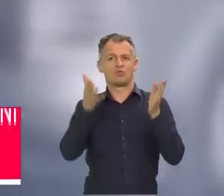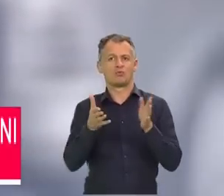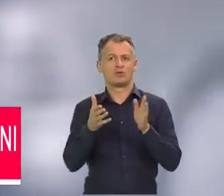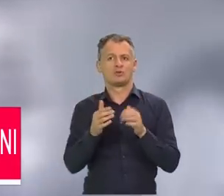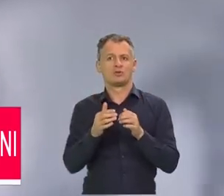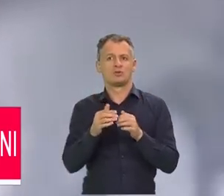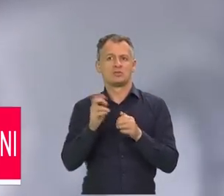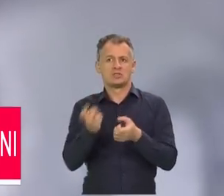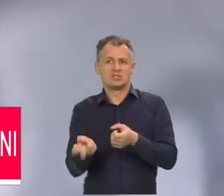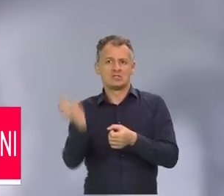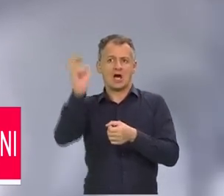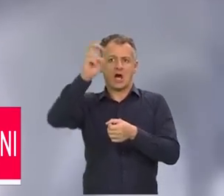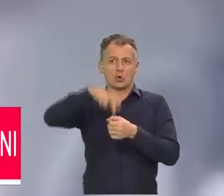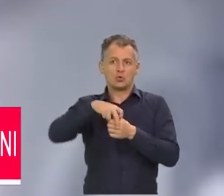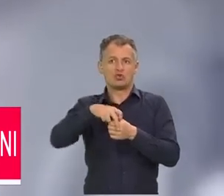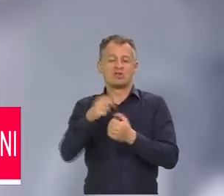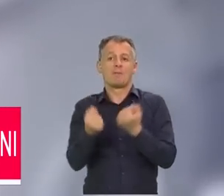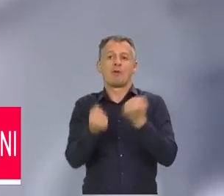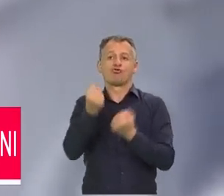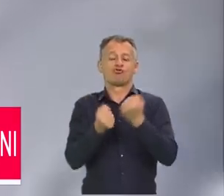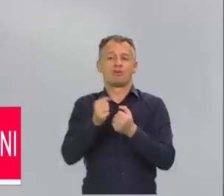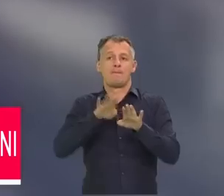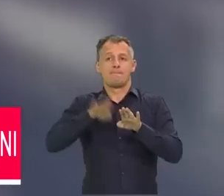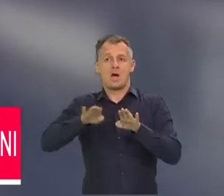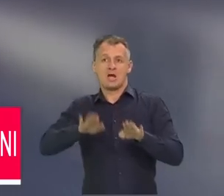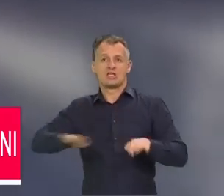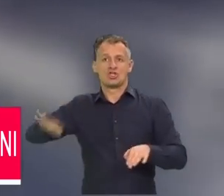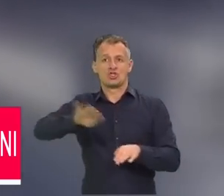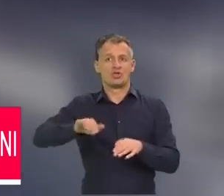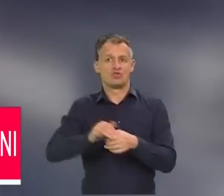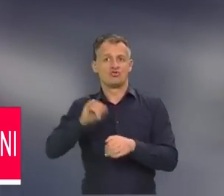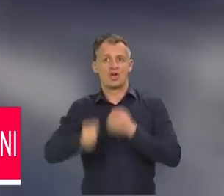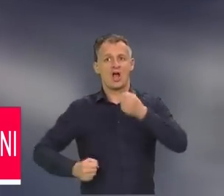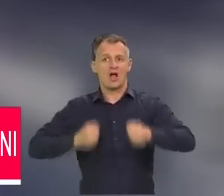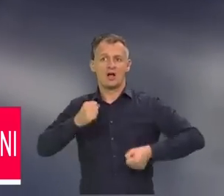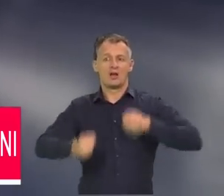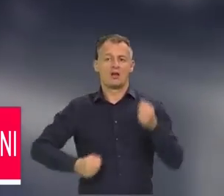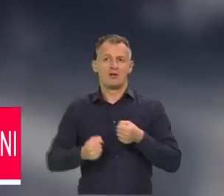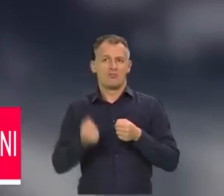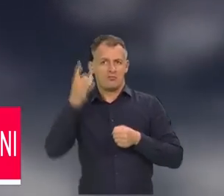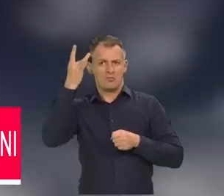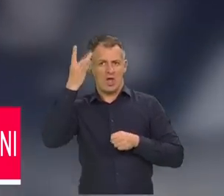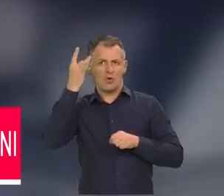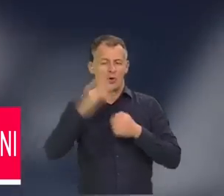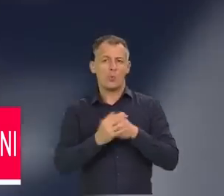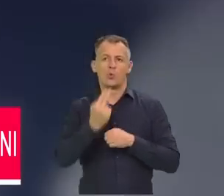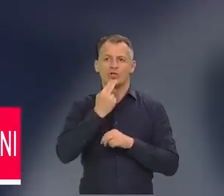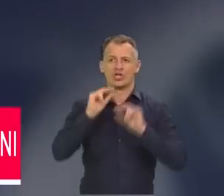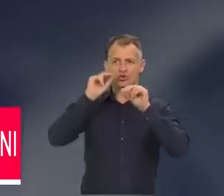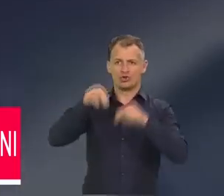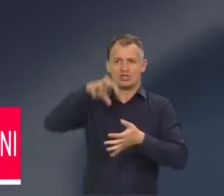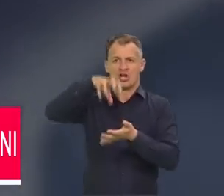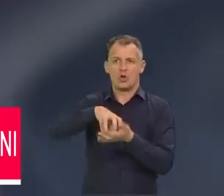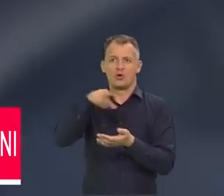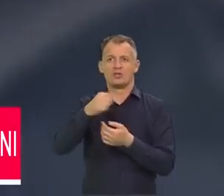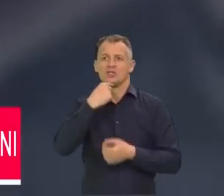să se arunce și să se lovească de mașinile parcate în zonă și alerga dezorientat. Și polițiștii ajunși la fața